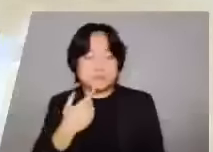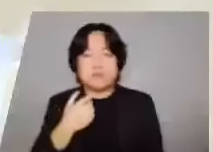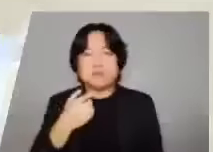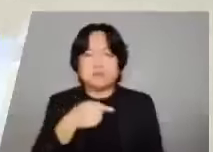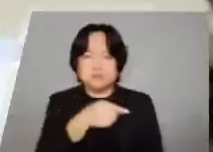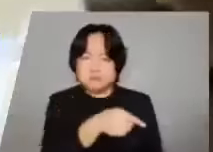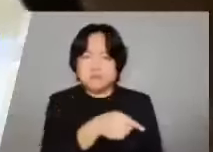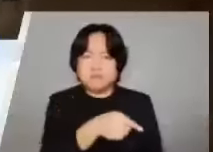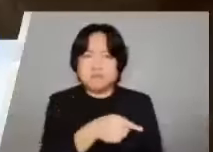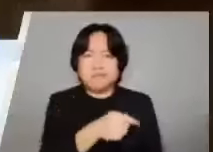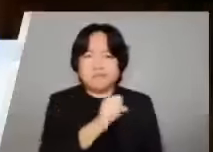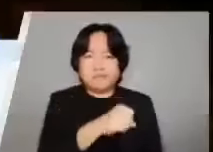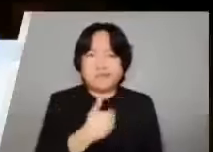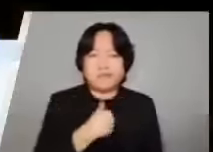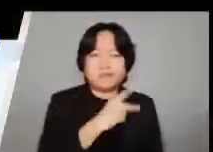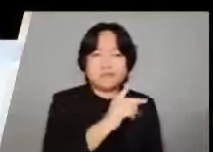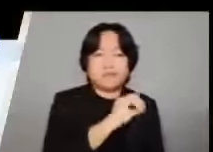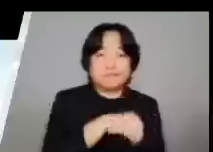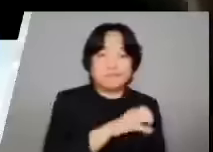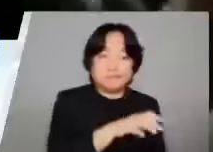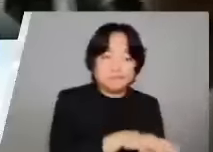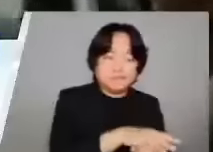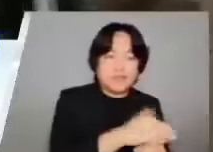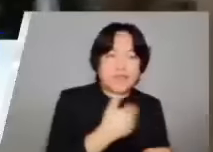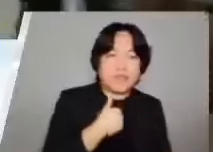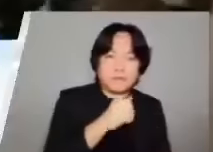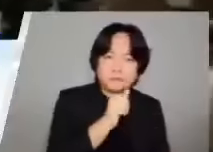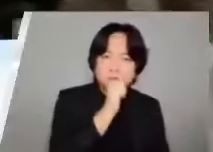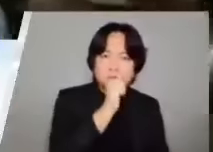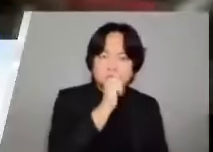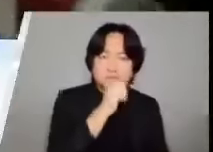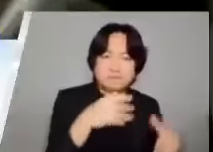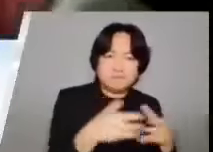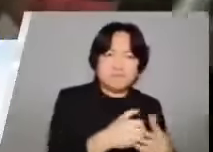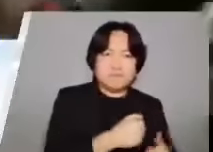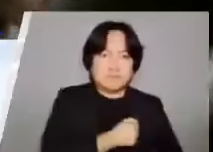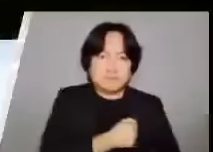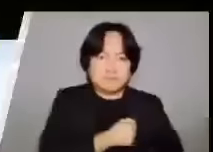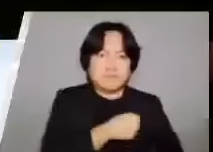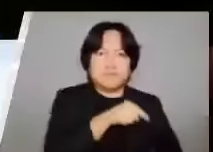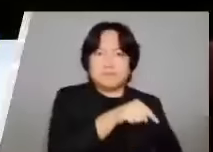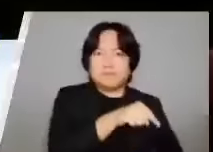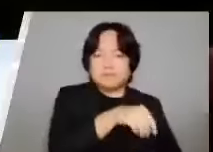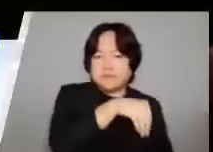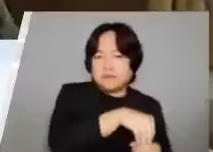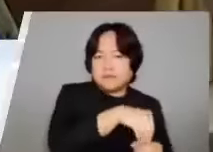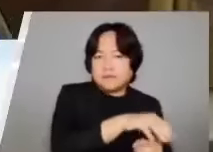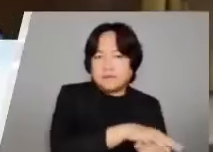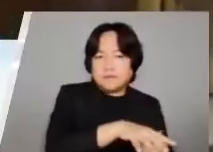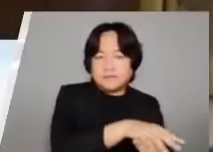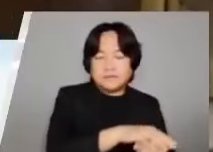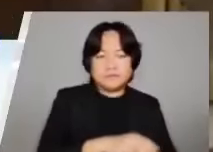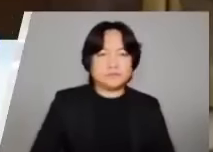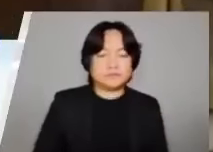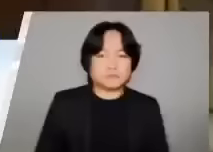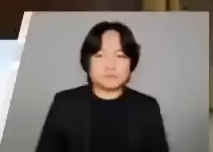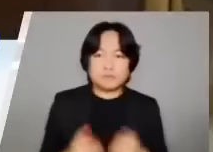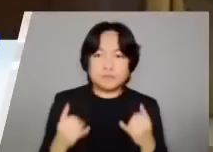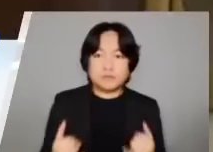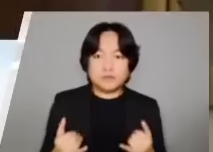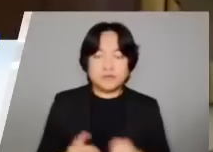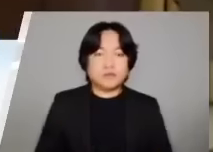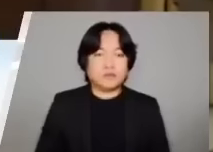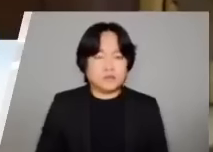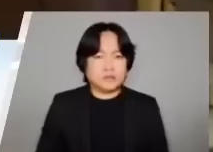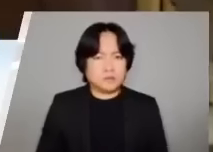ang Kingdom of Jesus Christ ni Quiboloy na may reservist status. Inaalam na rin kung ito ba ang sinasabing private